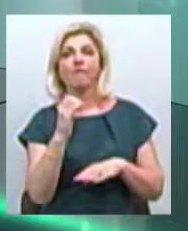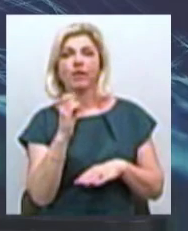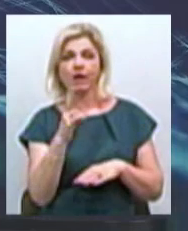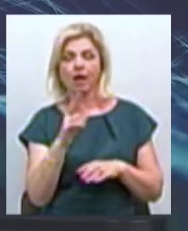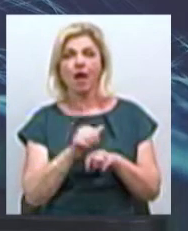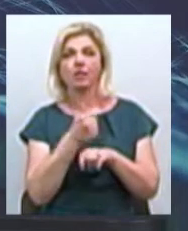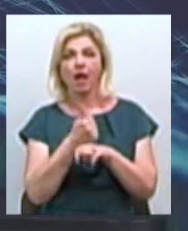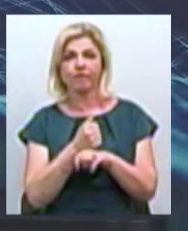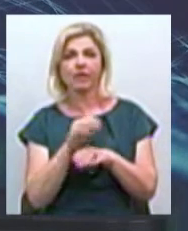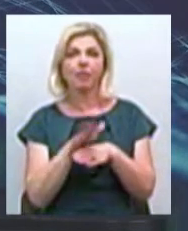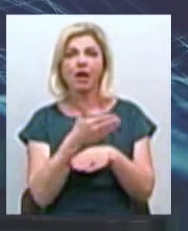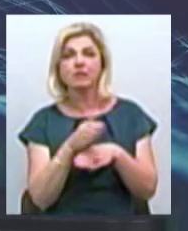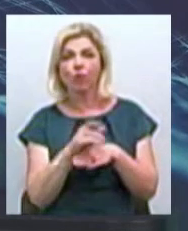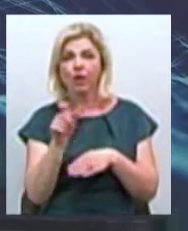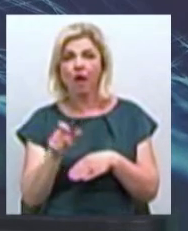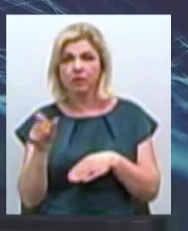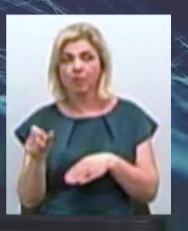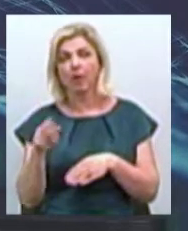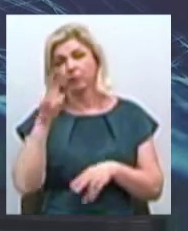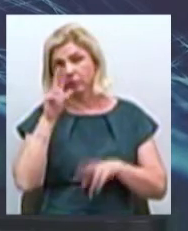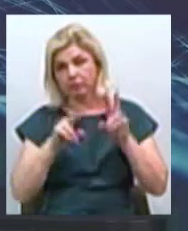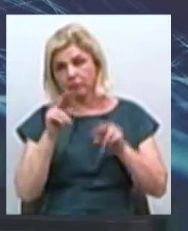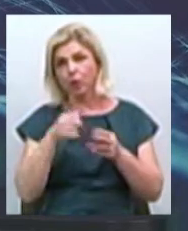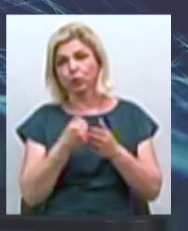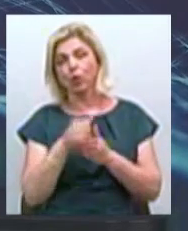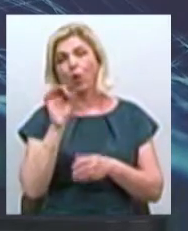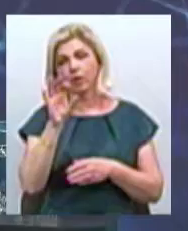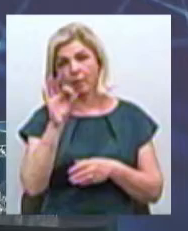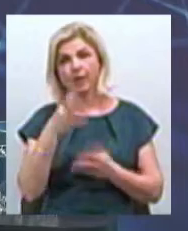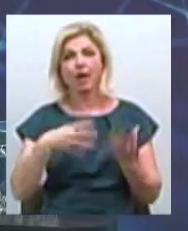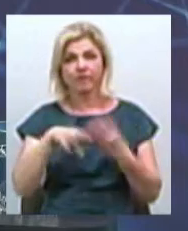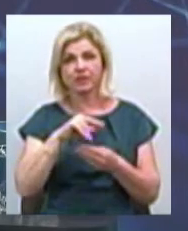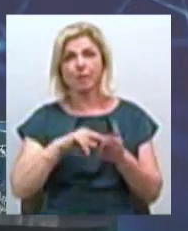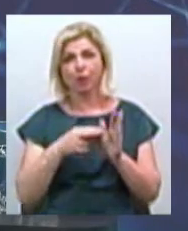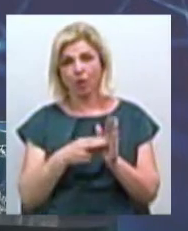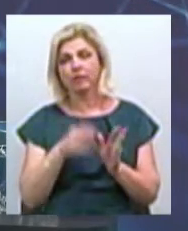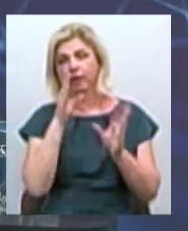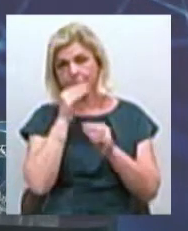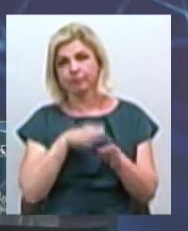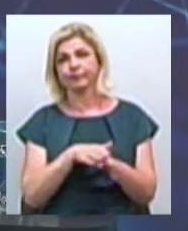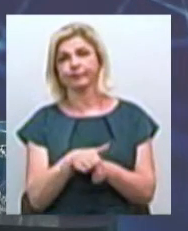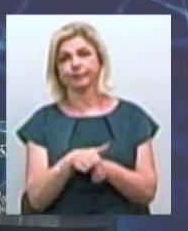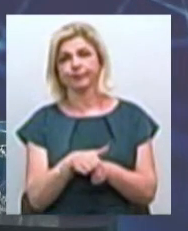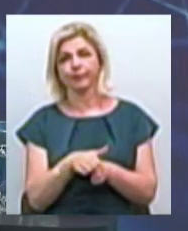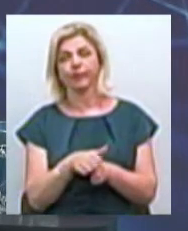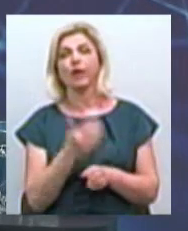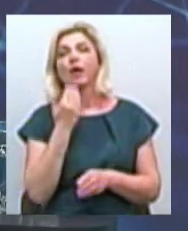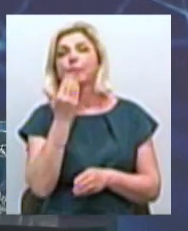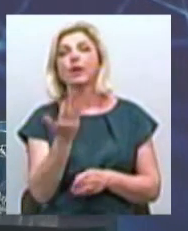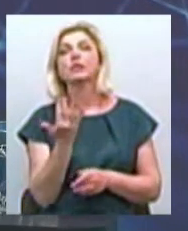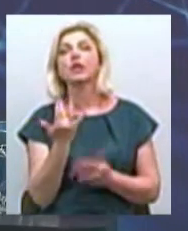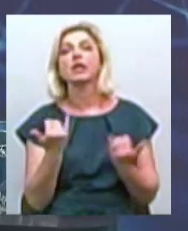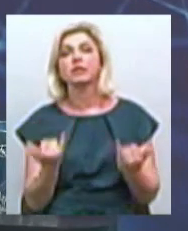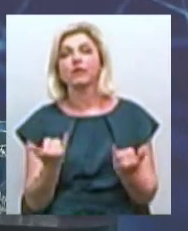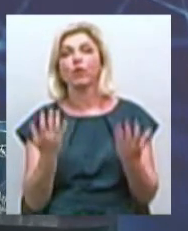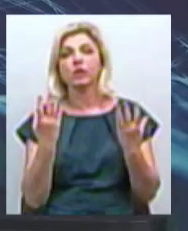і сподіваємося, що до жовтня всі проєкти зможуть бути реалізовані. А скажіть, будь ласка, скільки на сьогоднішній день реалізовано,